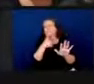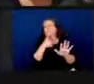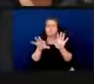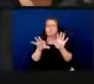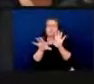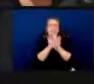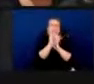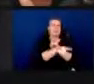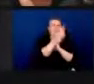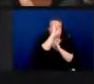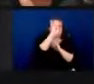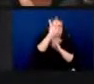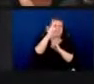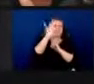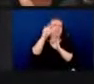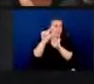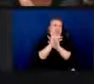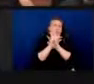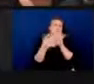Wanafunzi